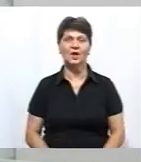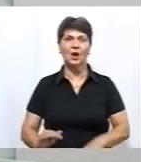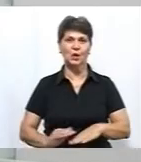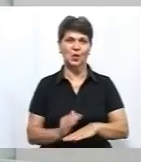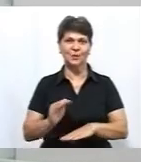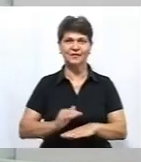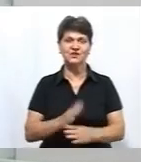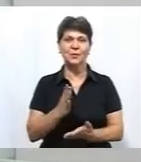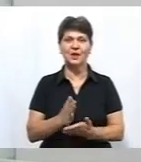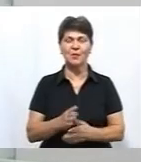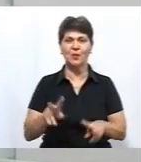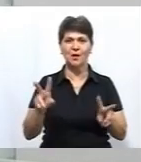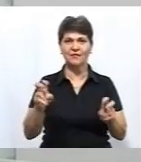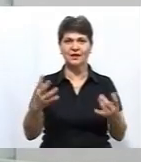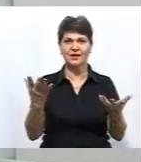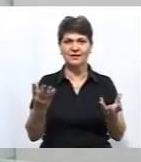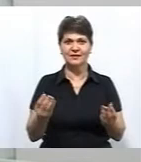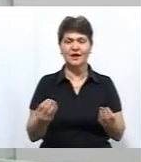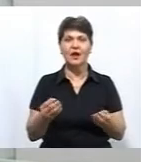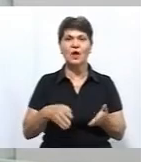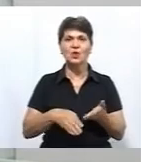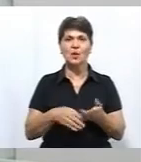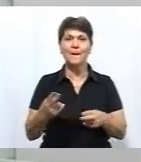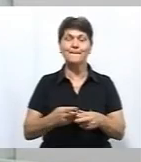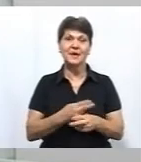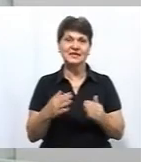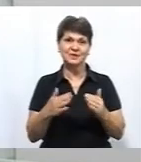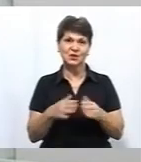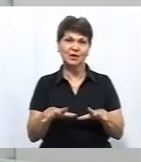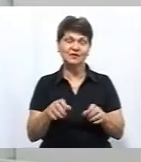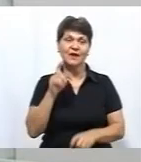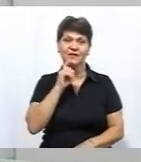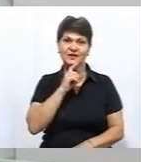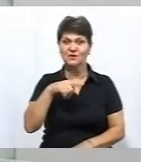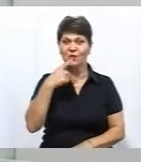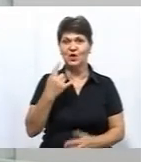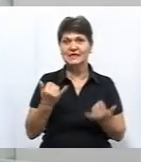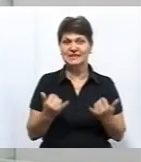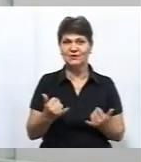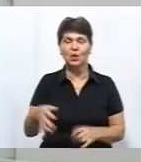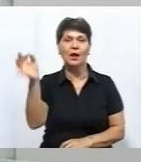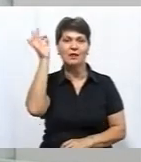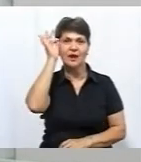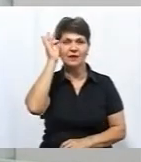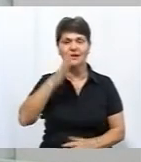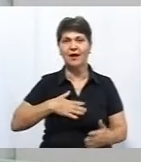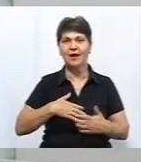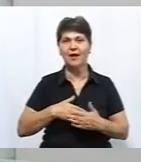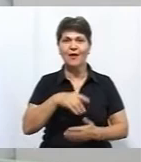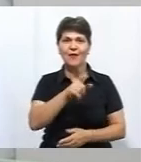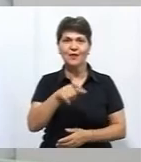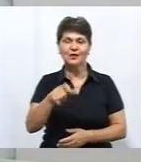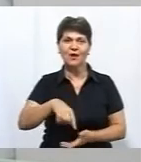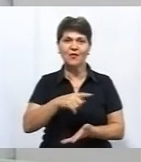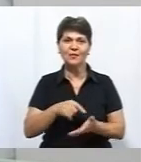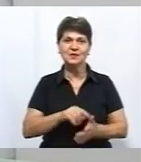Добрий вечір. В прямому ефірі «Тема дня» про допомогу безпритульним тваринам у Вінниці. Говоримо сьогодні. Нагадаю, волонтери у місті